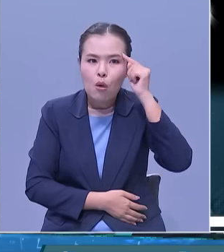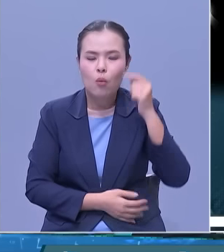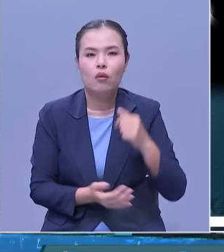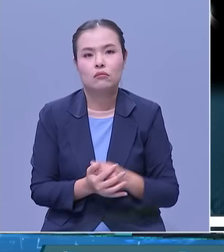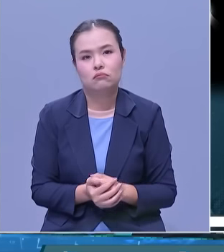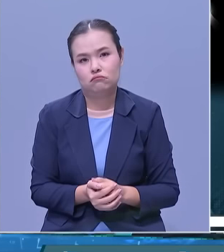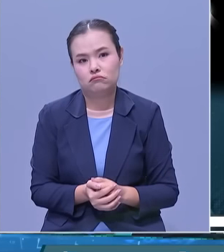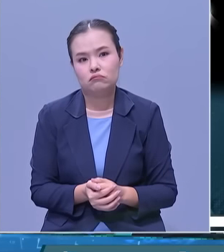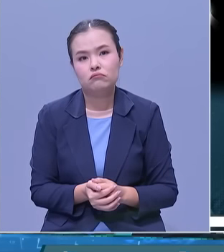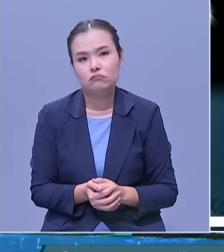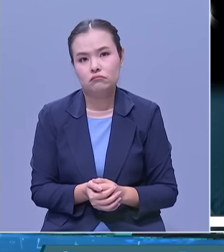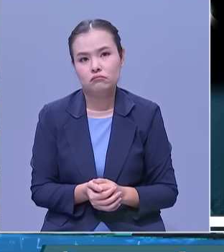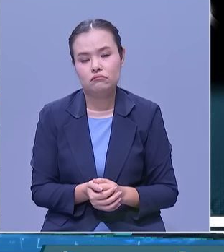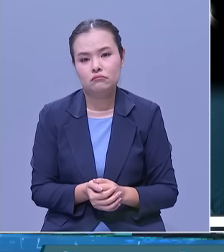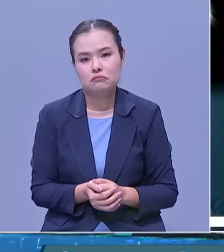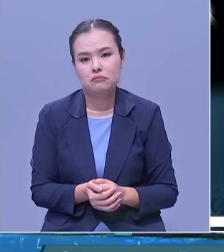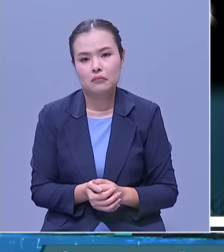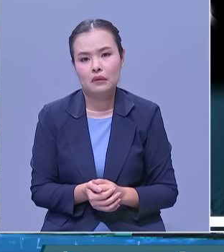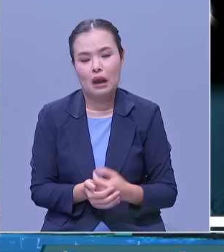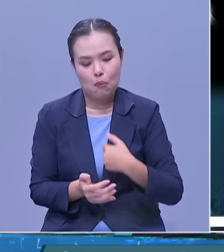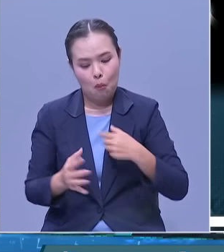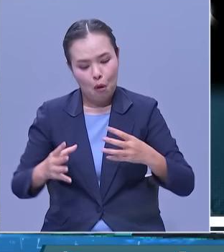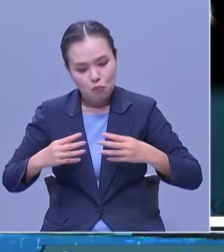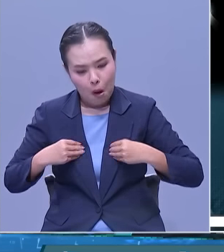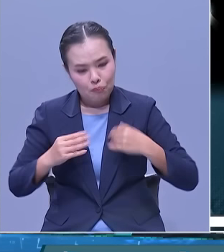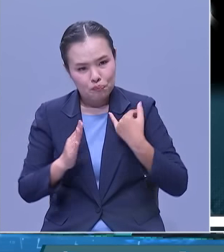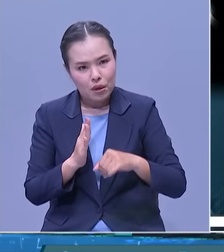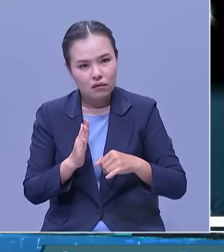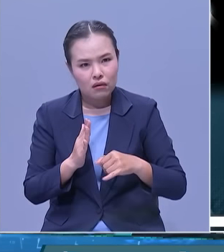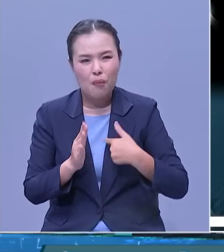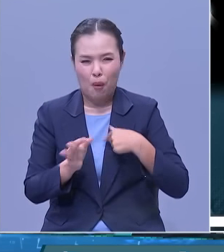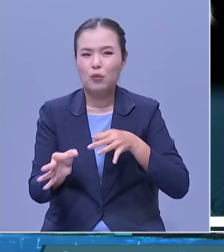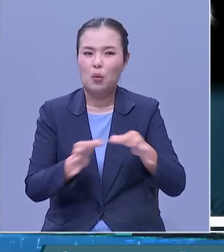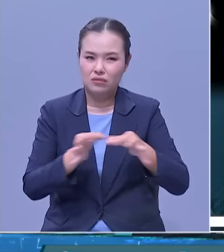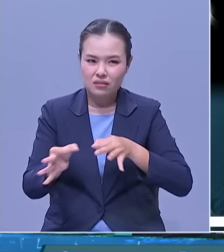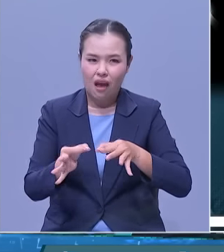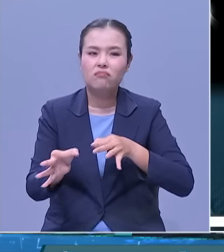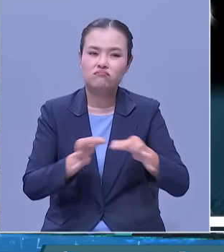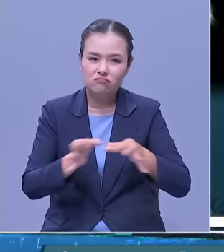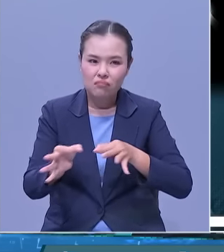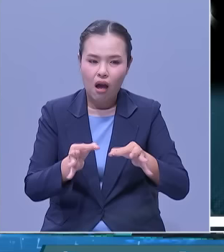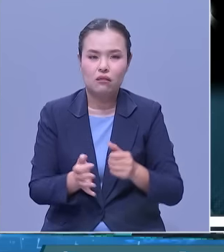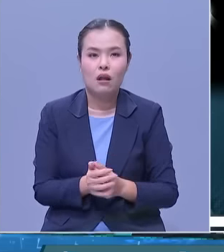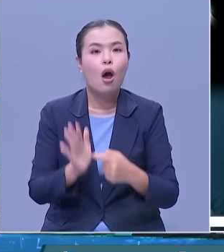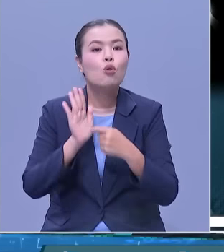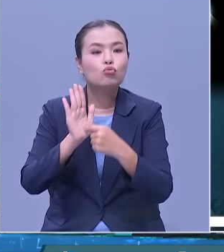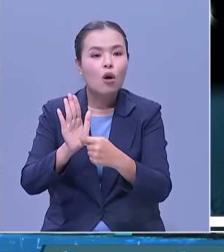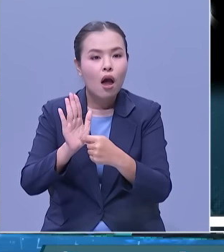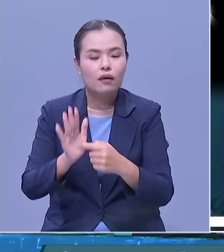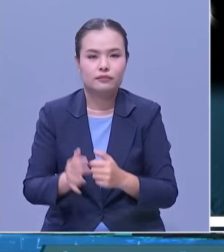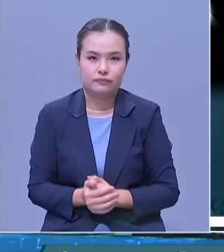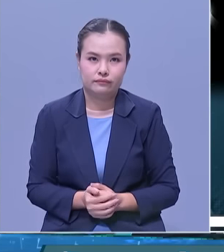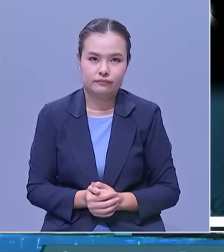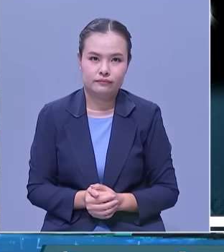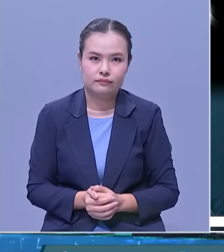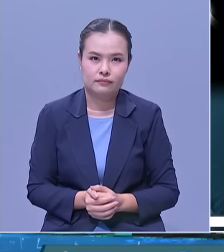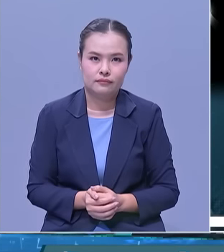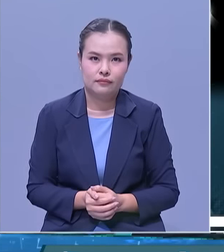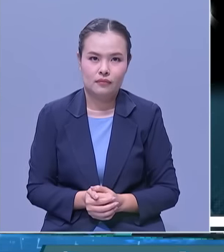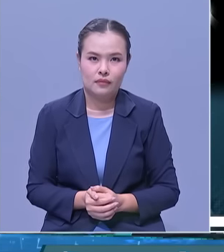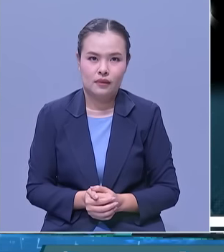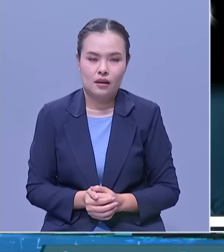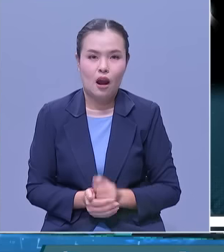มไปยอมรับการกล่าวหาอย่างนี้ผมต้องชี้แจงถูกไหมครับ ครับ สมมติยกตัวอย่างคุณอามคุณจะกล่า